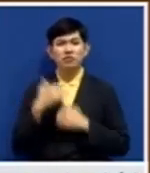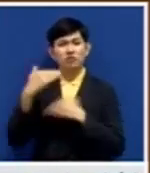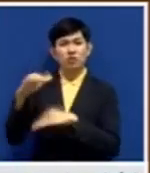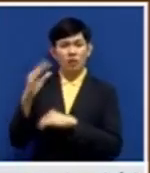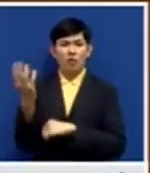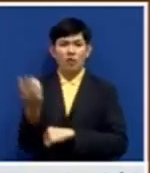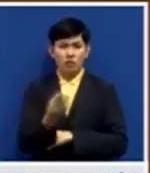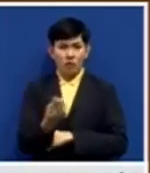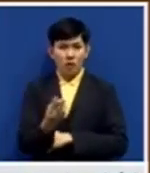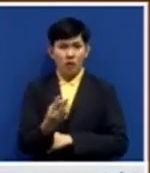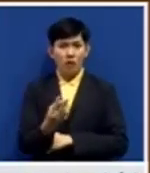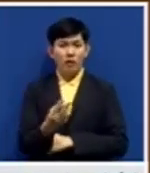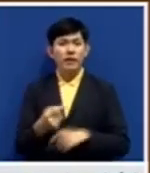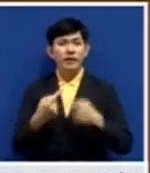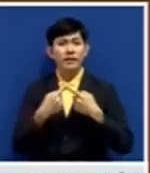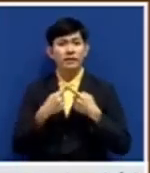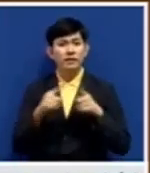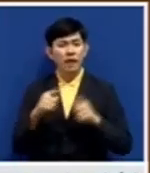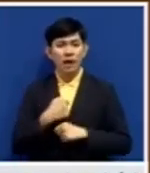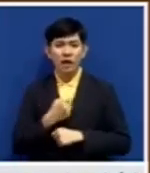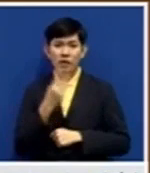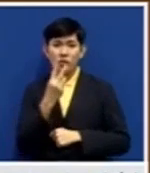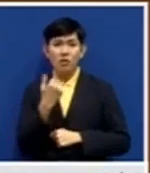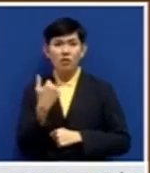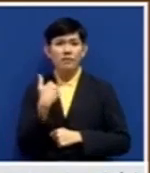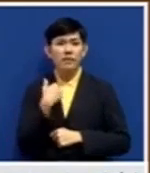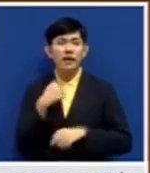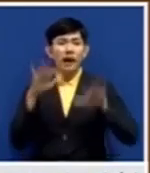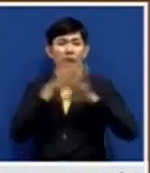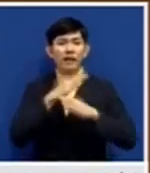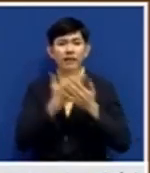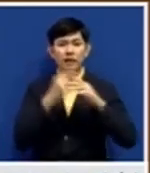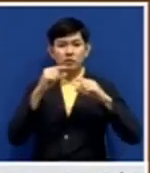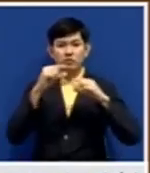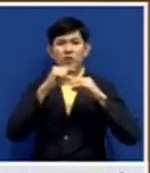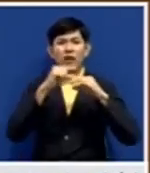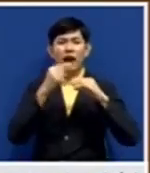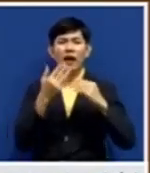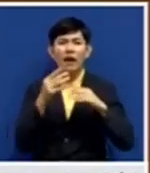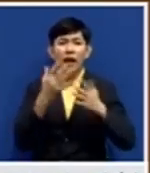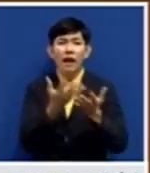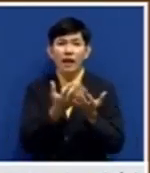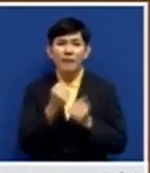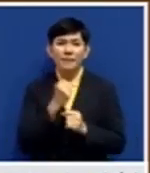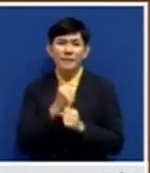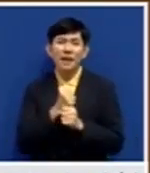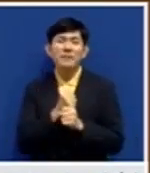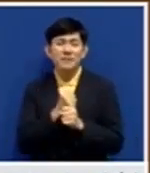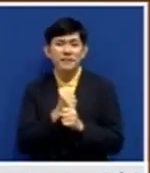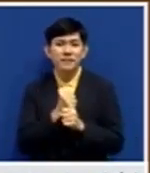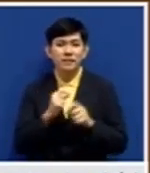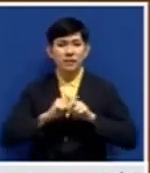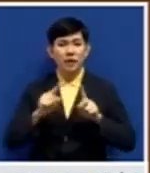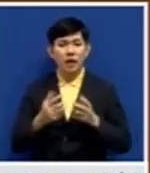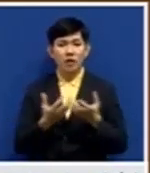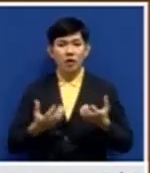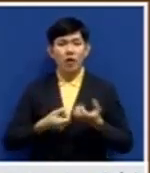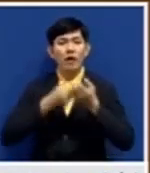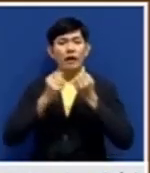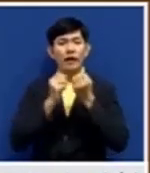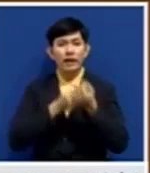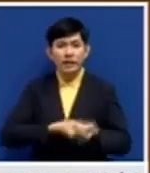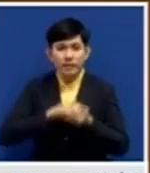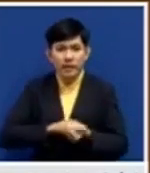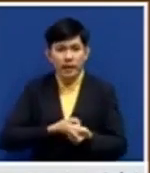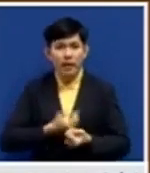เป็นสินค้าที่ assembly line กินแค่ส่วนต่างไอการที่มารับจ้างผลิตนะครับสินค้าเกษตรของเราก็เป็นสิน